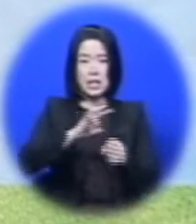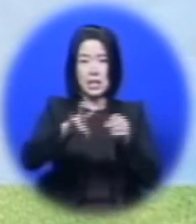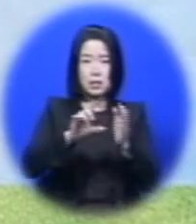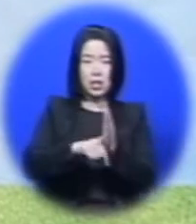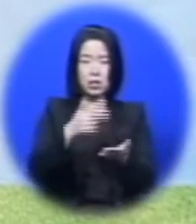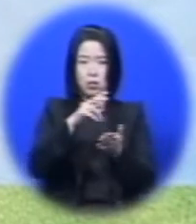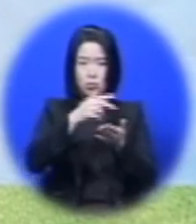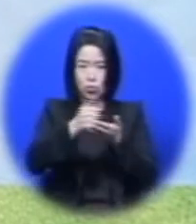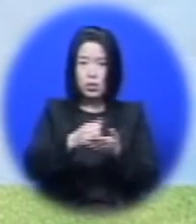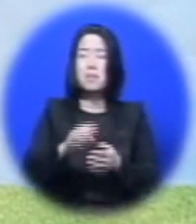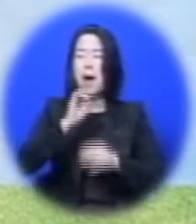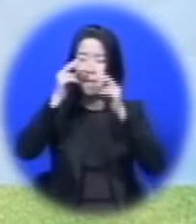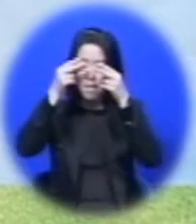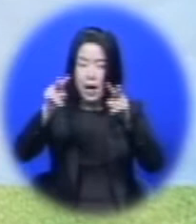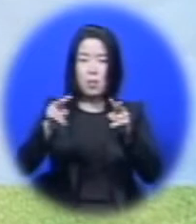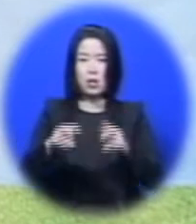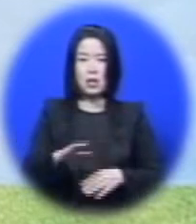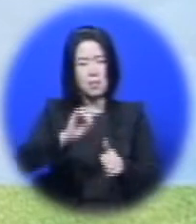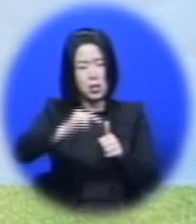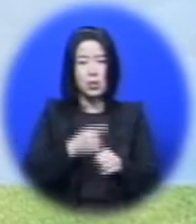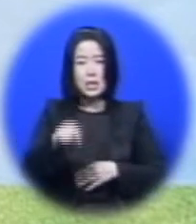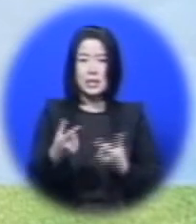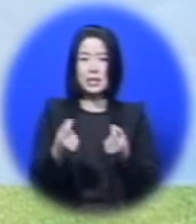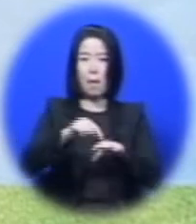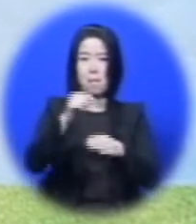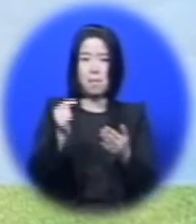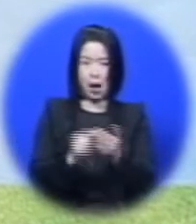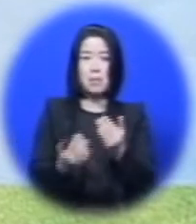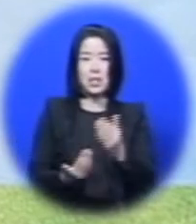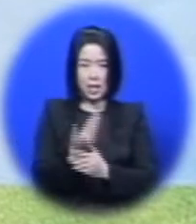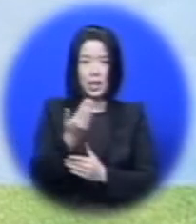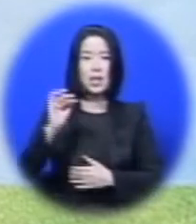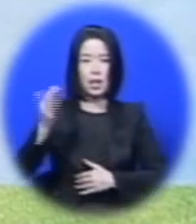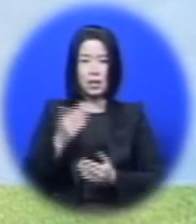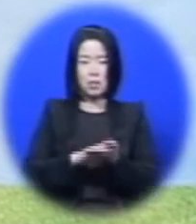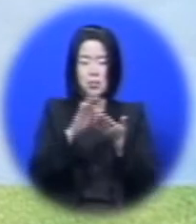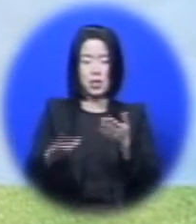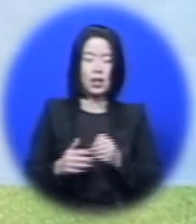24시간 주님만 바라보는 비로소 그런 마음이 그에게 생기게 되는 거예요.